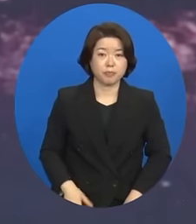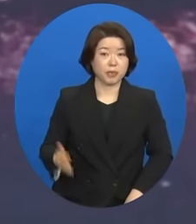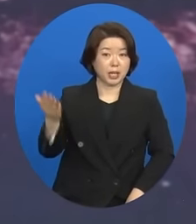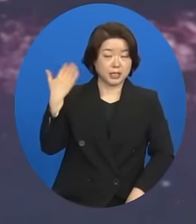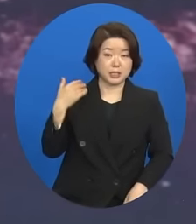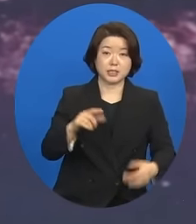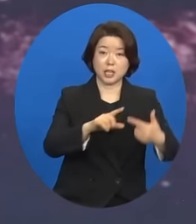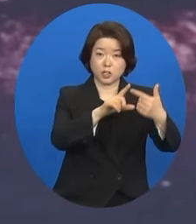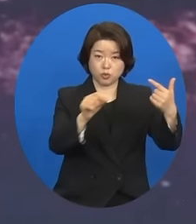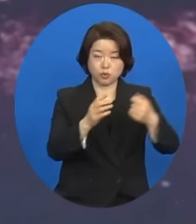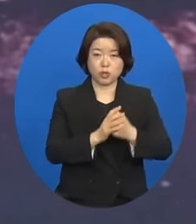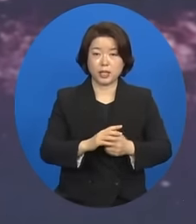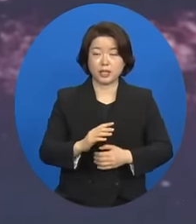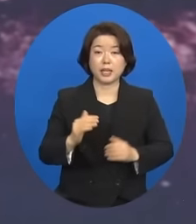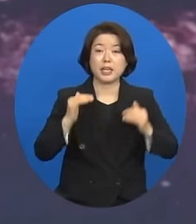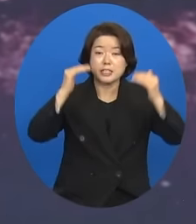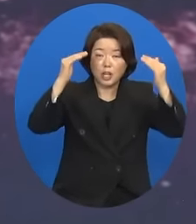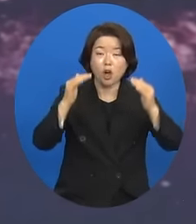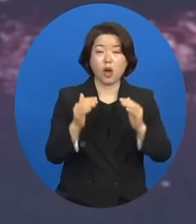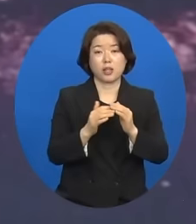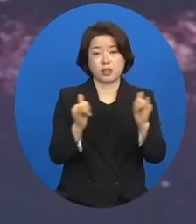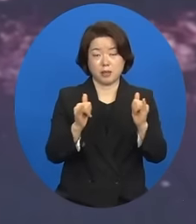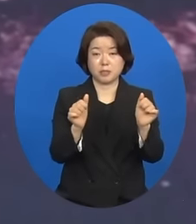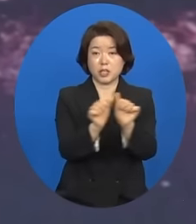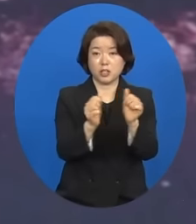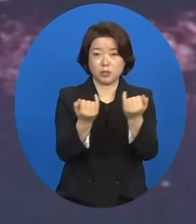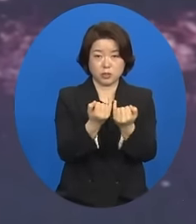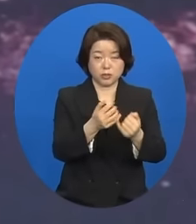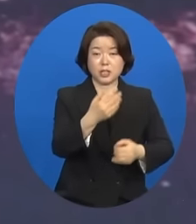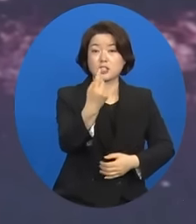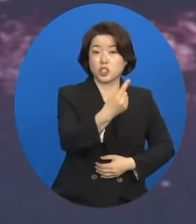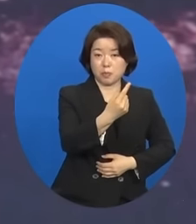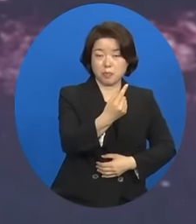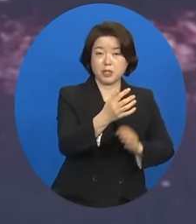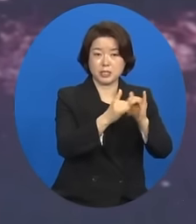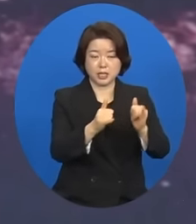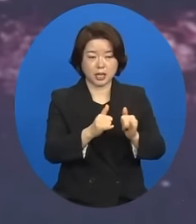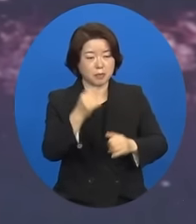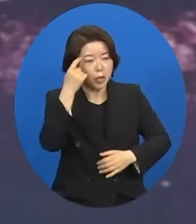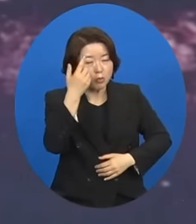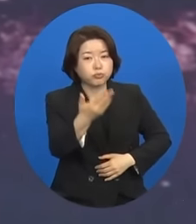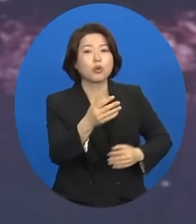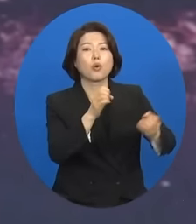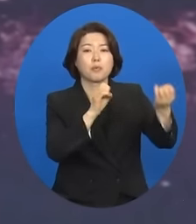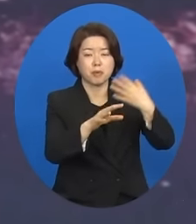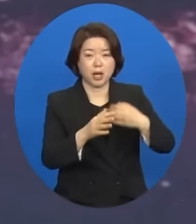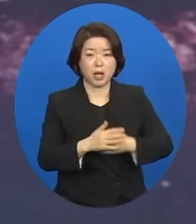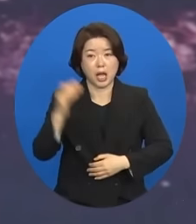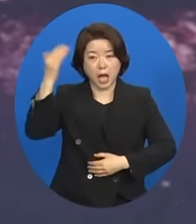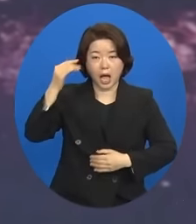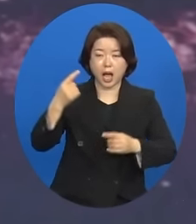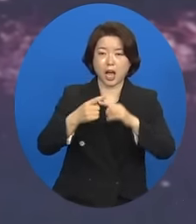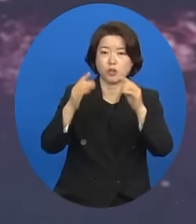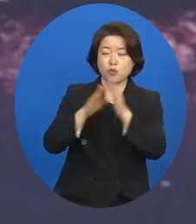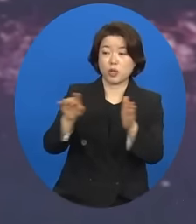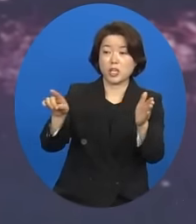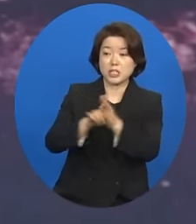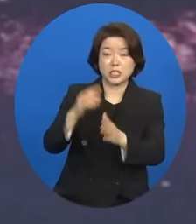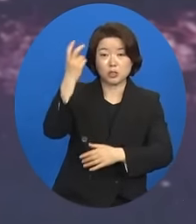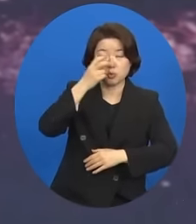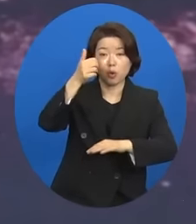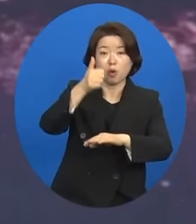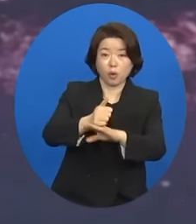2월에 성인 남녀 1천명을 대상으로 설문 조사를 했습니다 한국 교회의 사회적 실례도 어 조사가 다시